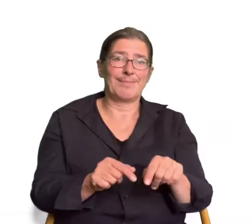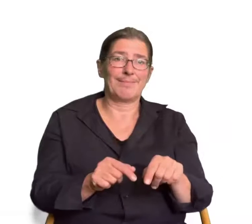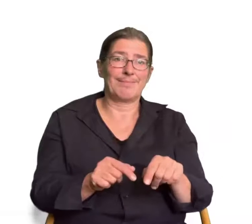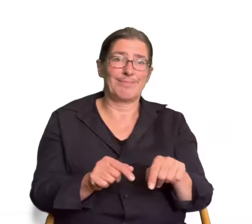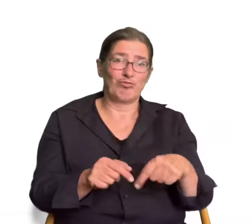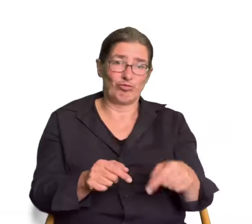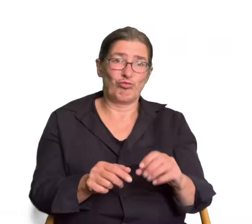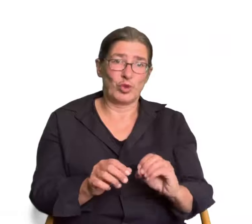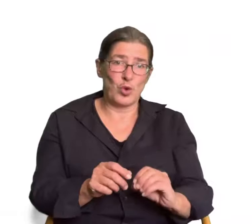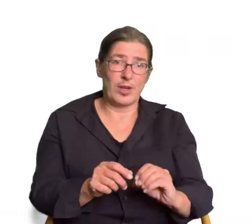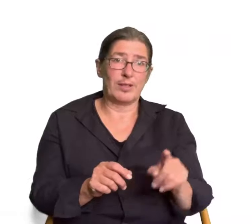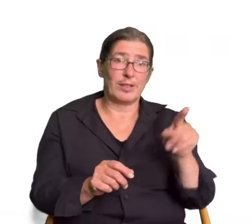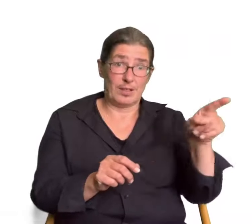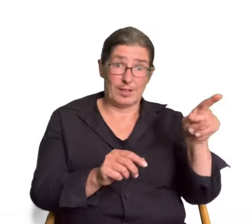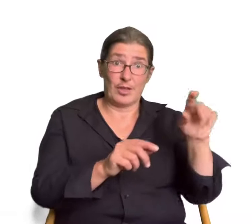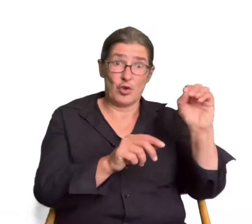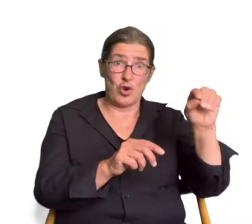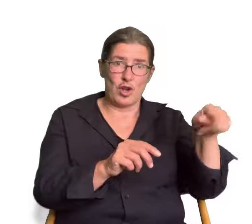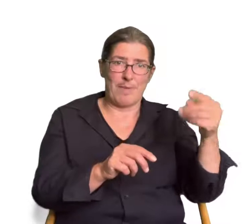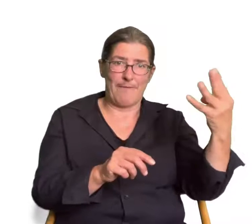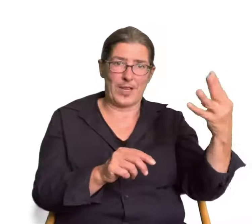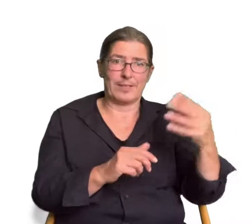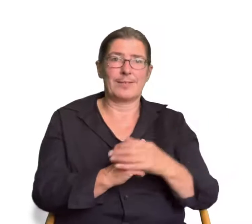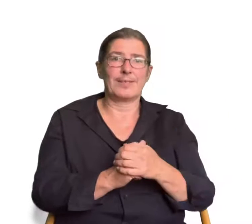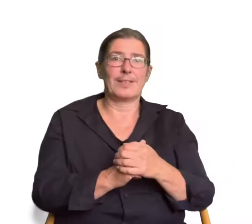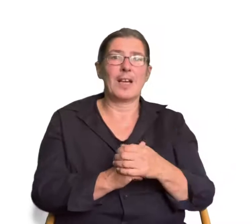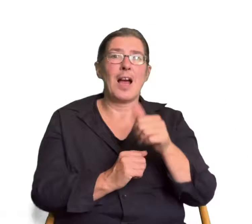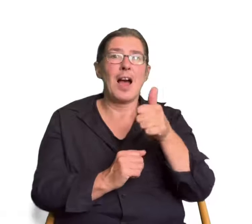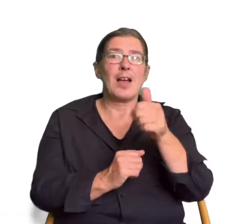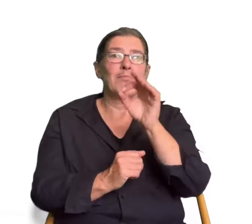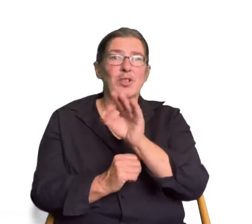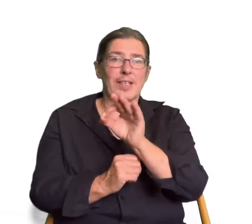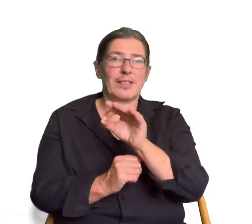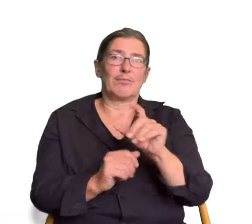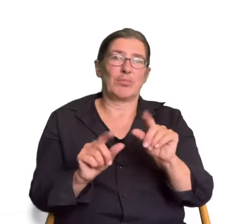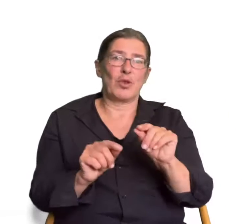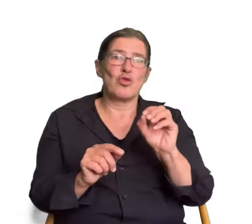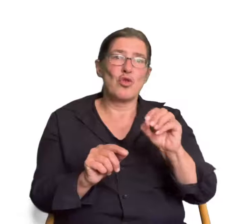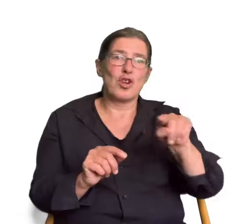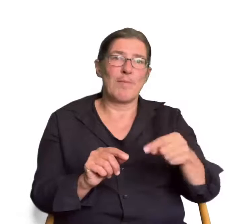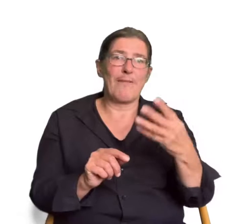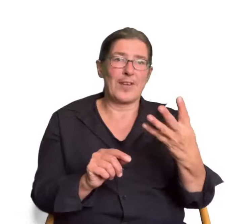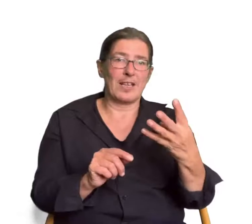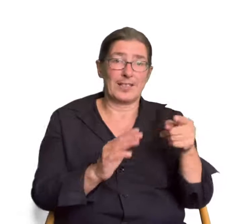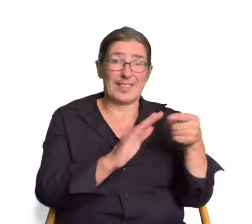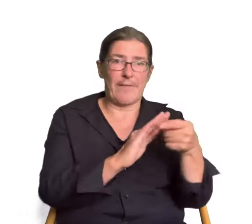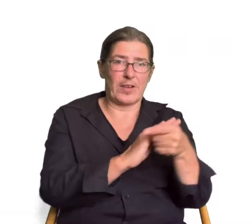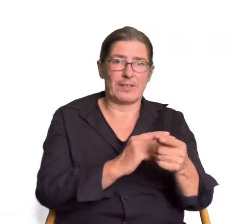Abziehen und das Ergebnis ist 0,4. Also 1% sind 0,4